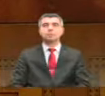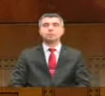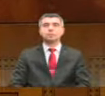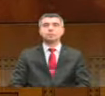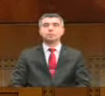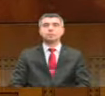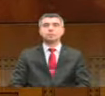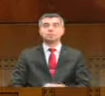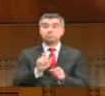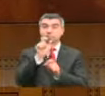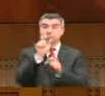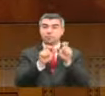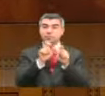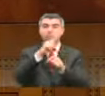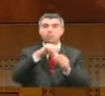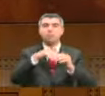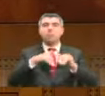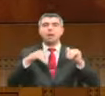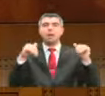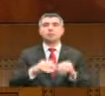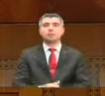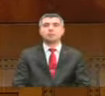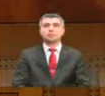سيدات والسادة البرلمانيين.